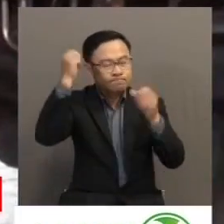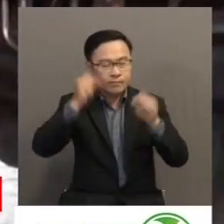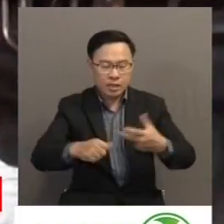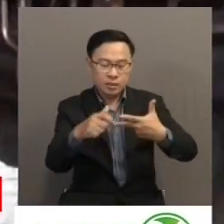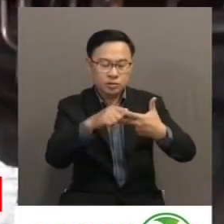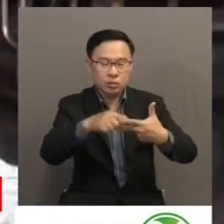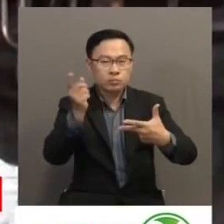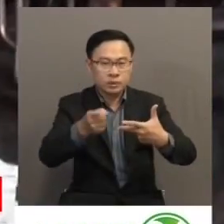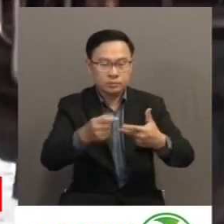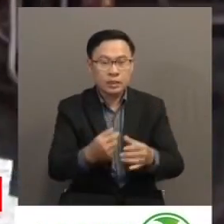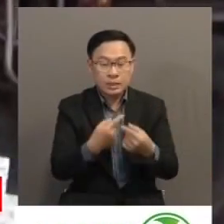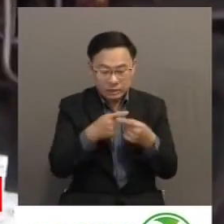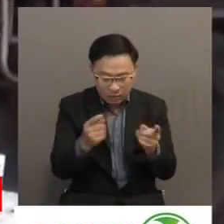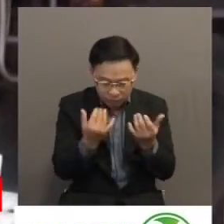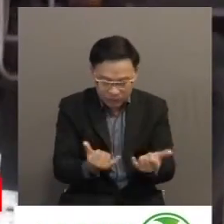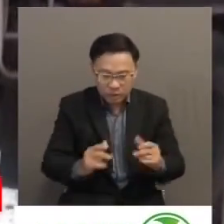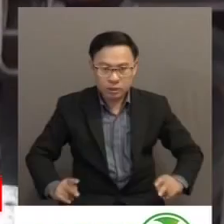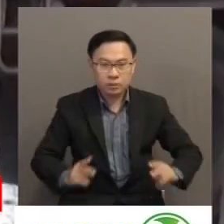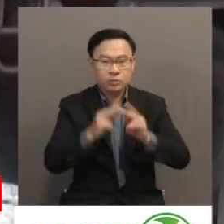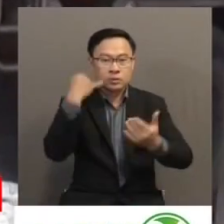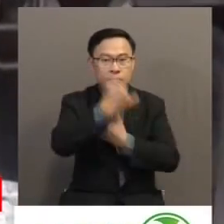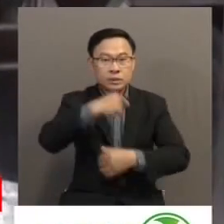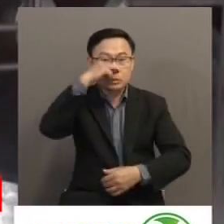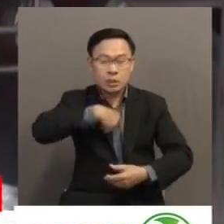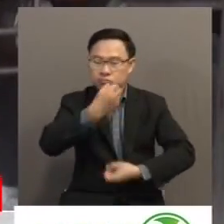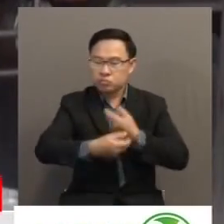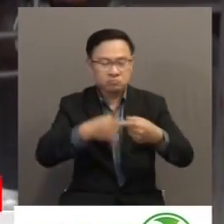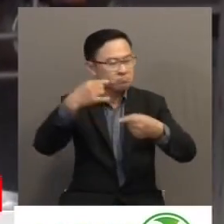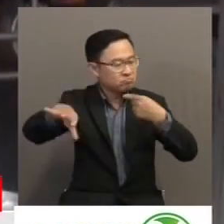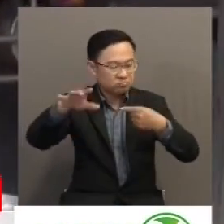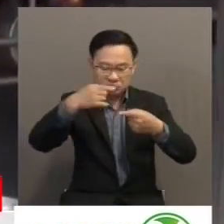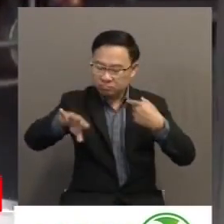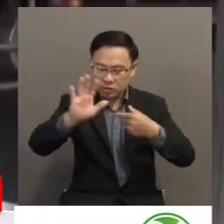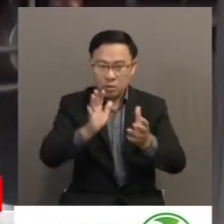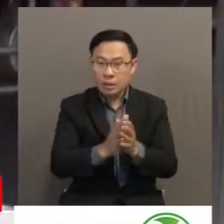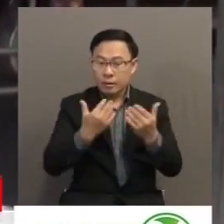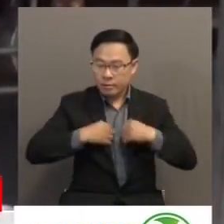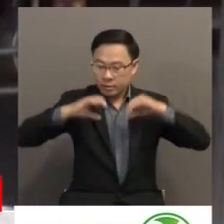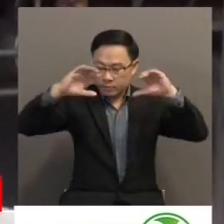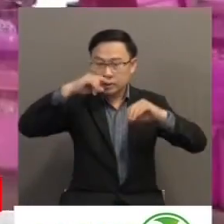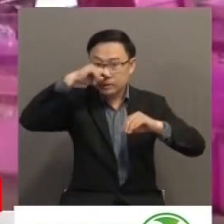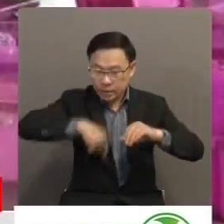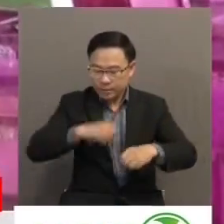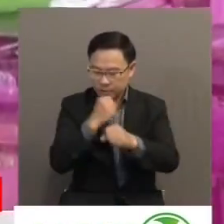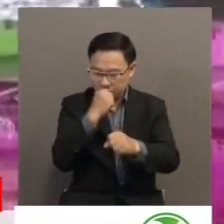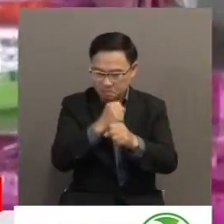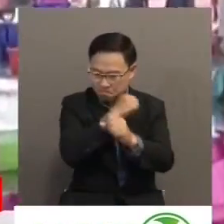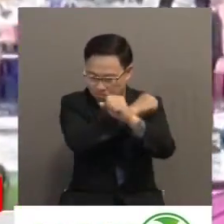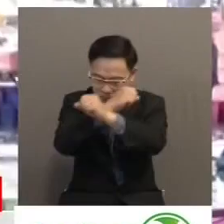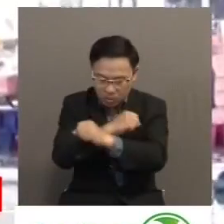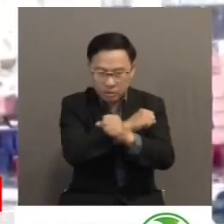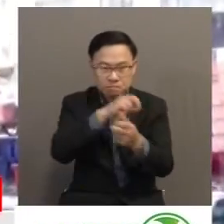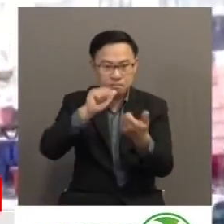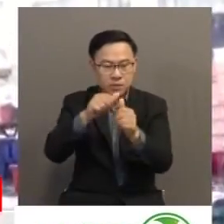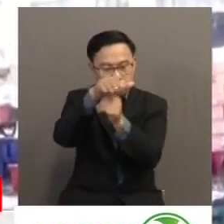งการต่างประเทศของไทยนะคะออกแถลงการระบุว่ารัฐบาลไทยมุ่งมั่นดำเนินการต่อต้านการค้ามนุษย์แบบจ